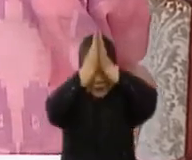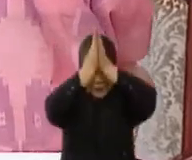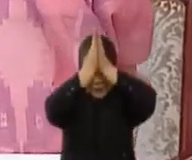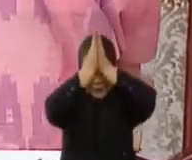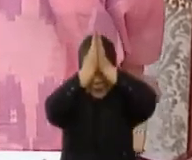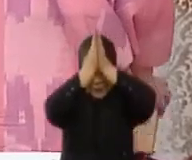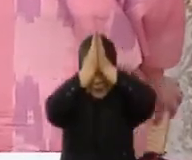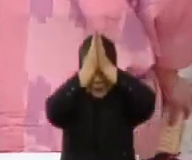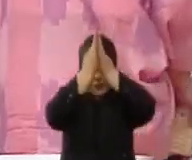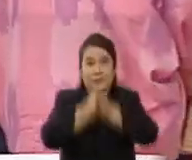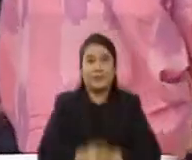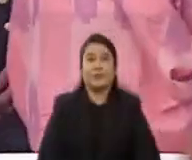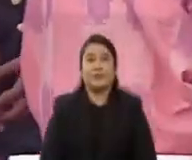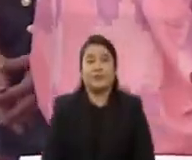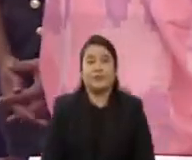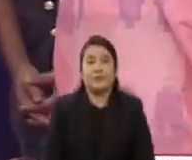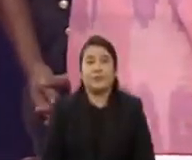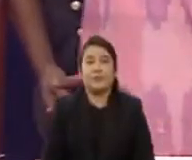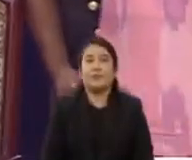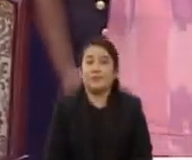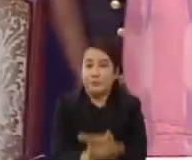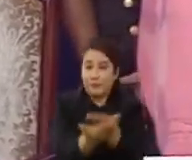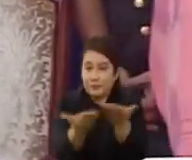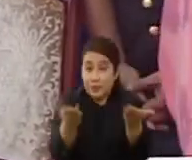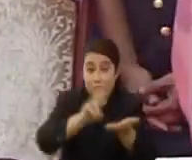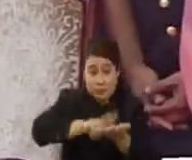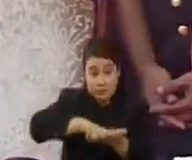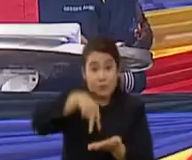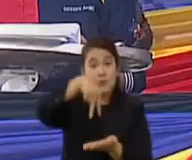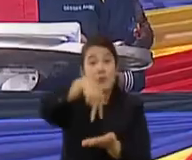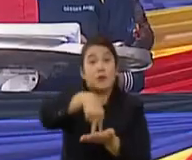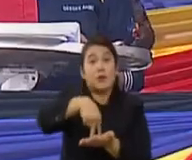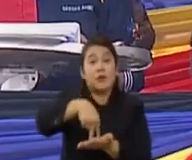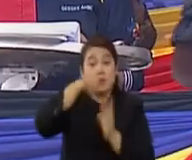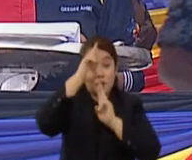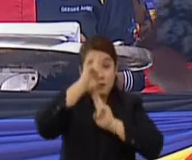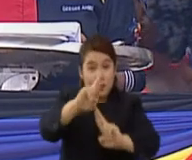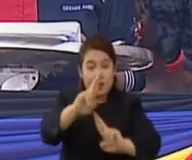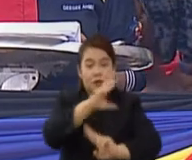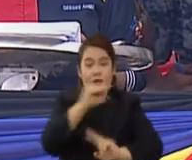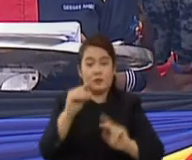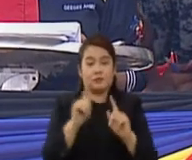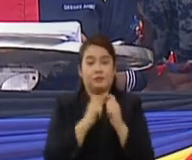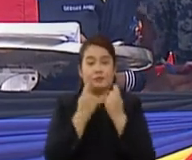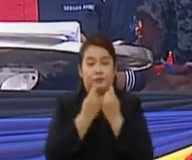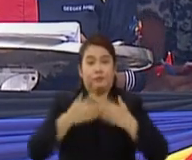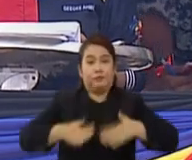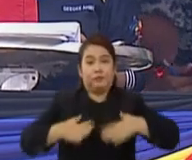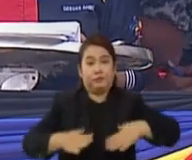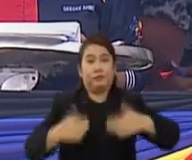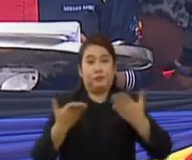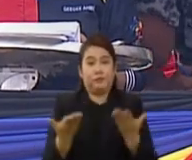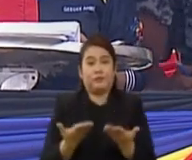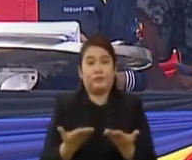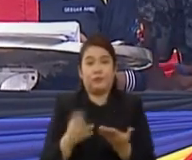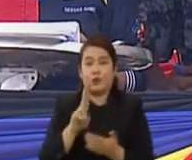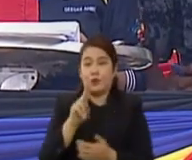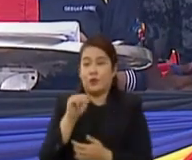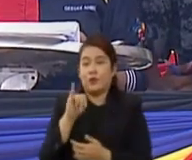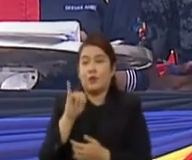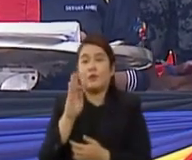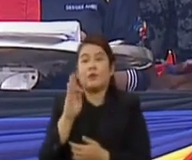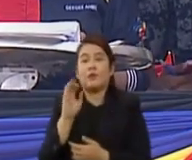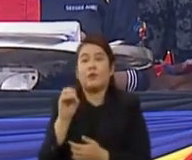tuanku. Hadirin dimohon berdiri hormat dan pasukan beruniform dimohon memberikan tabik hormat kepada